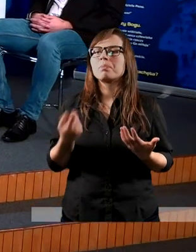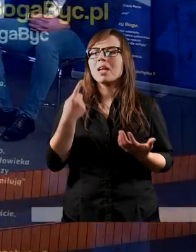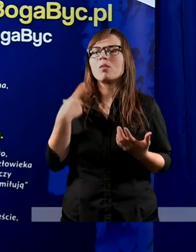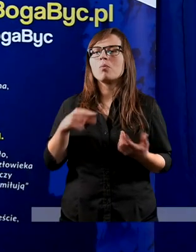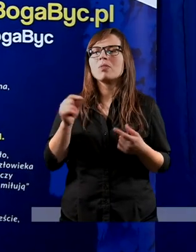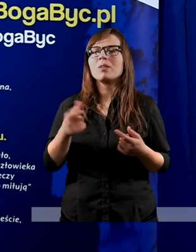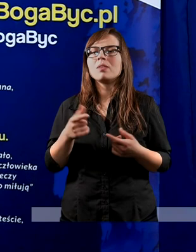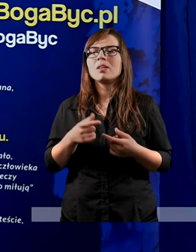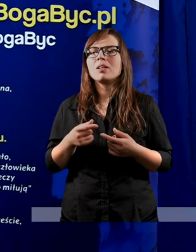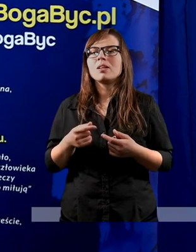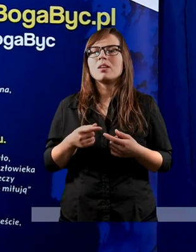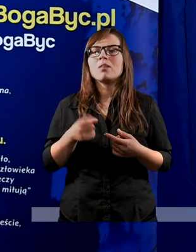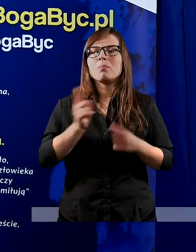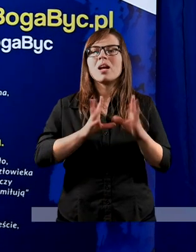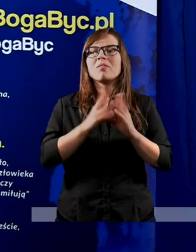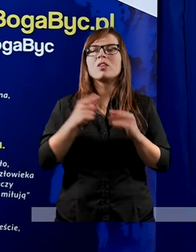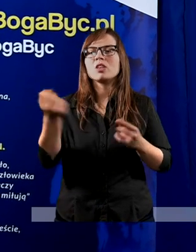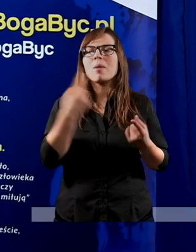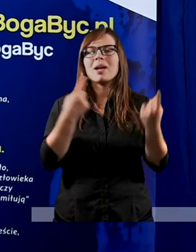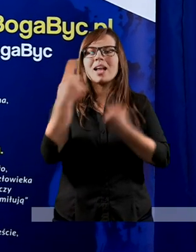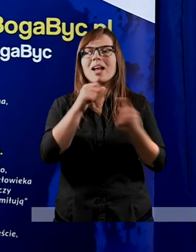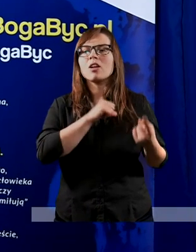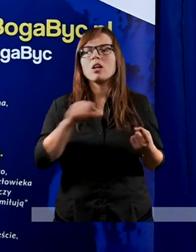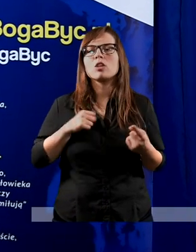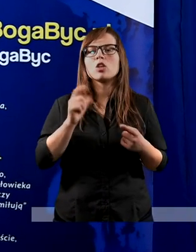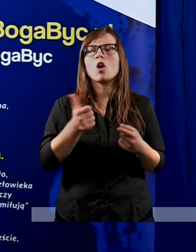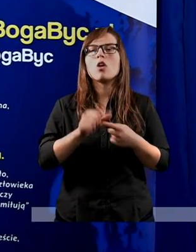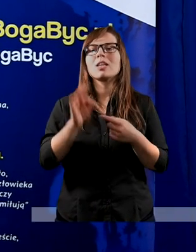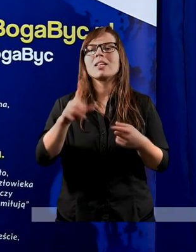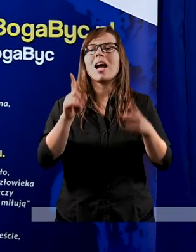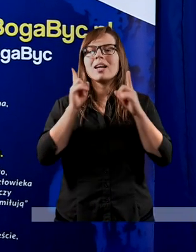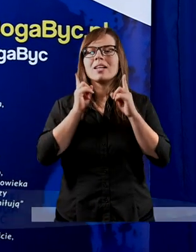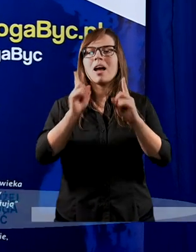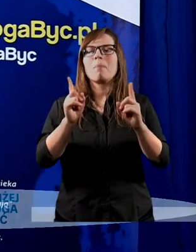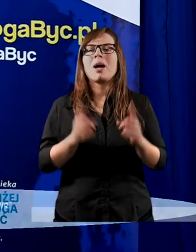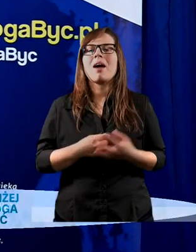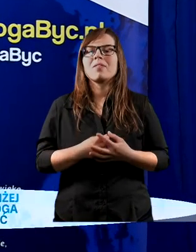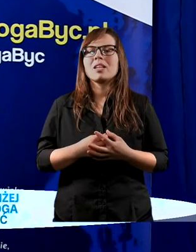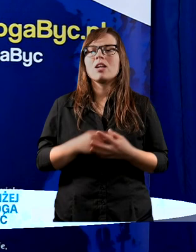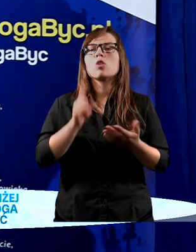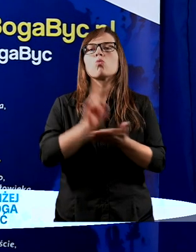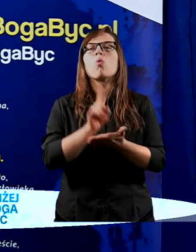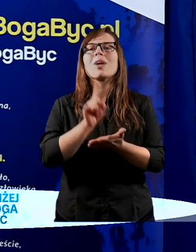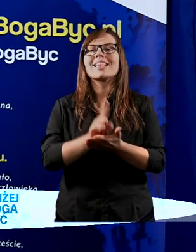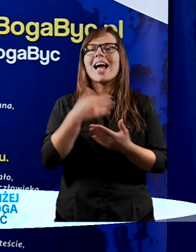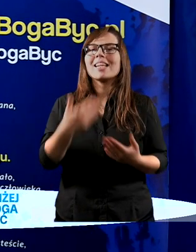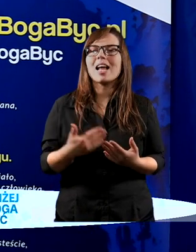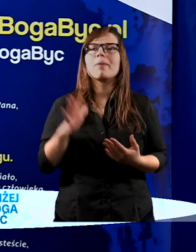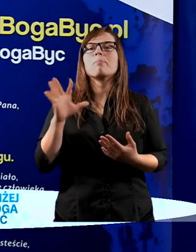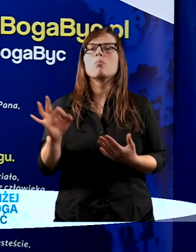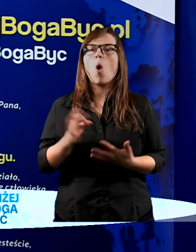zasadę biblijną. Przede wszystkim byśmy musieli się zastanowić, co jest tak naprawdę sukcesem, bo